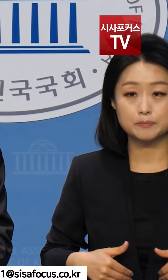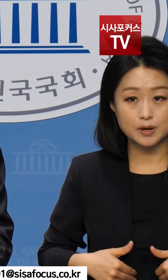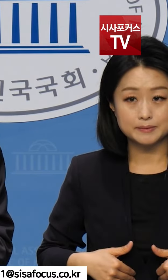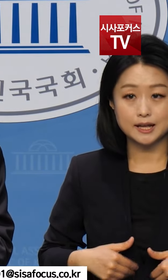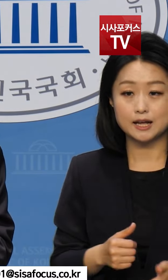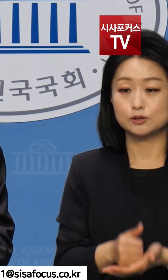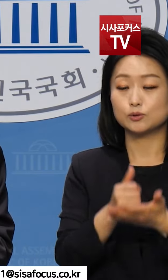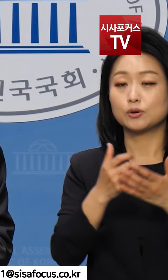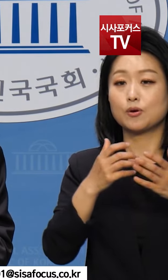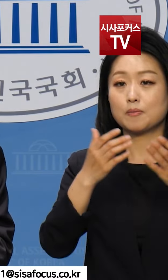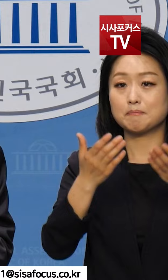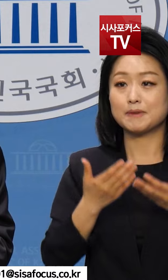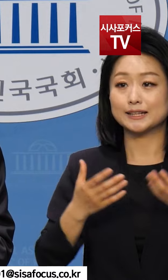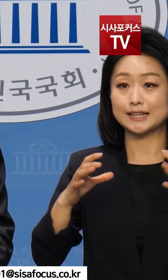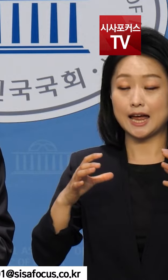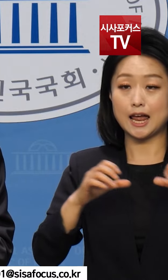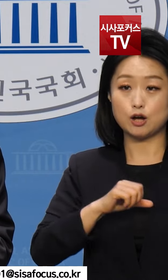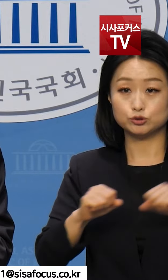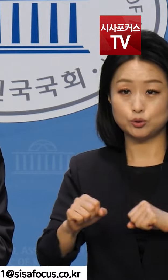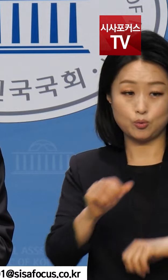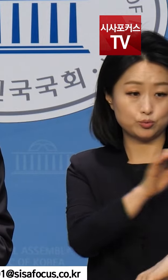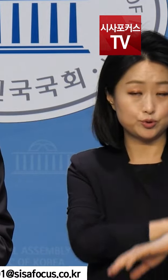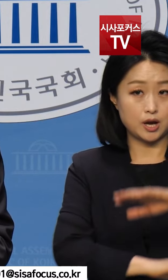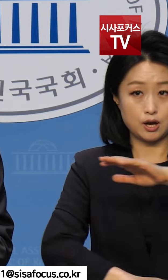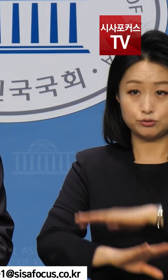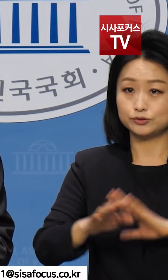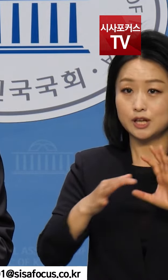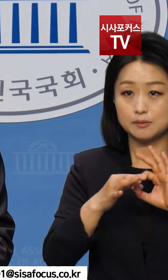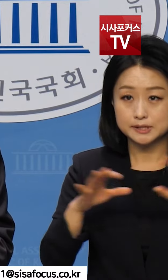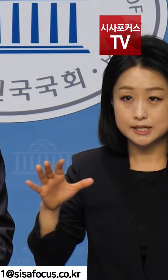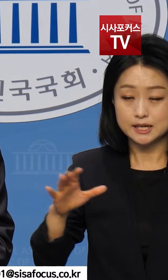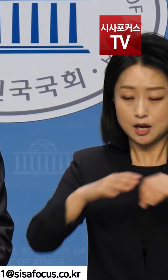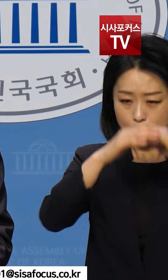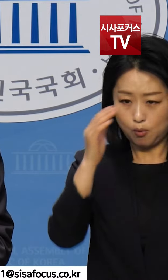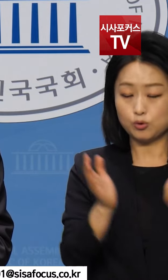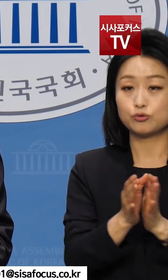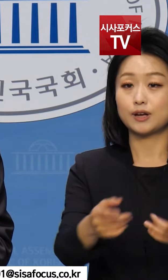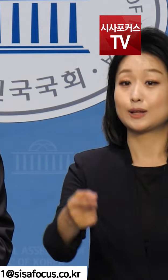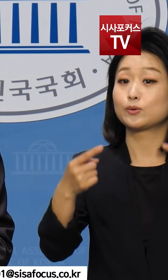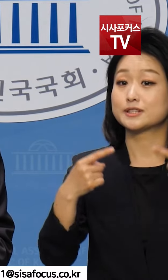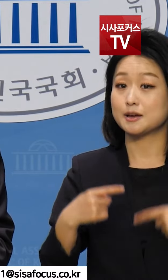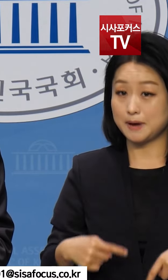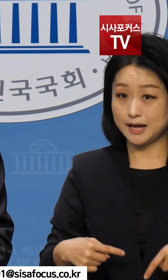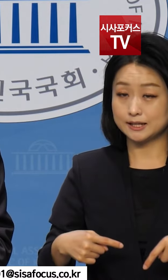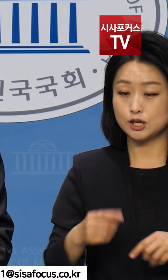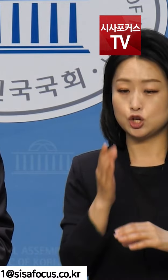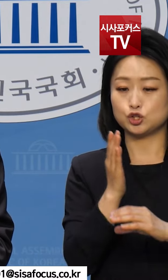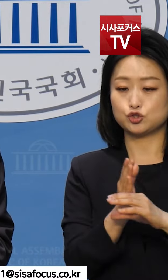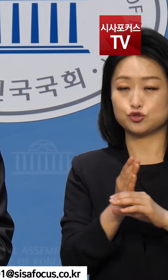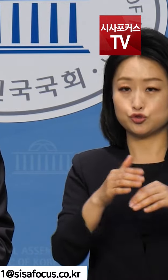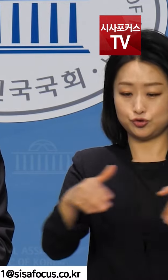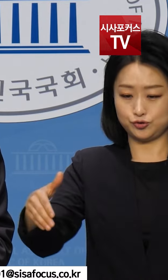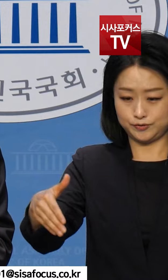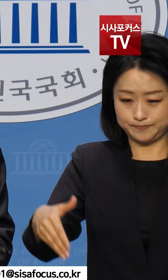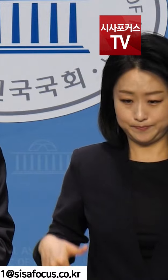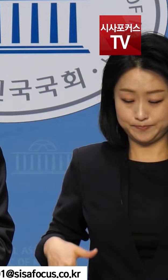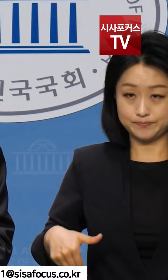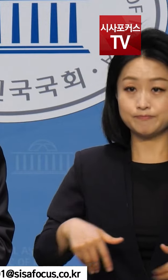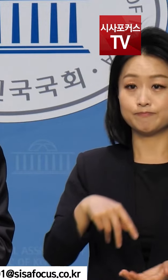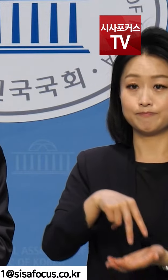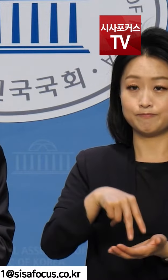존경받는 나라 운동은 좌우를 넘어서서 모두가 동참하는 중립적 성향의